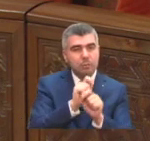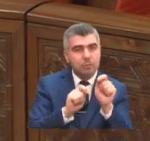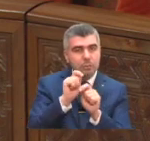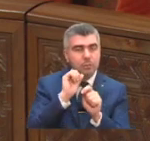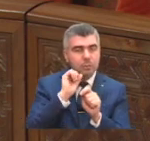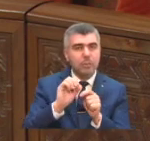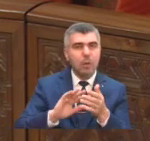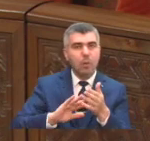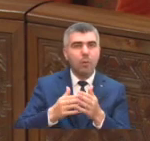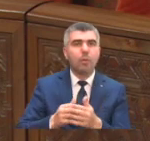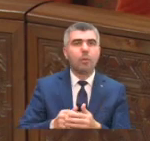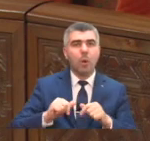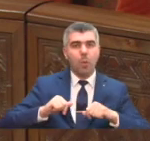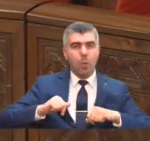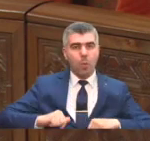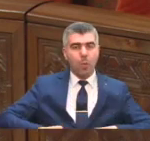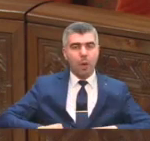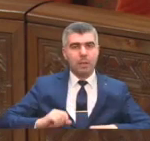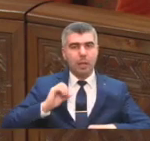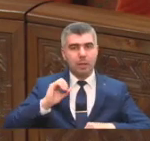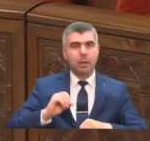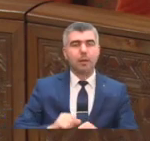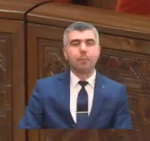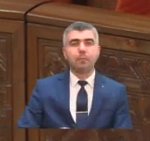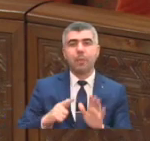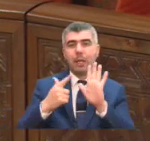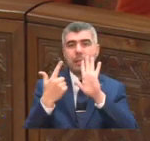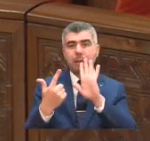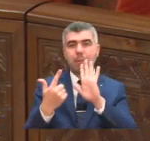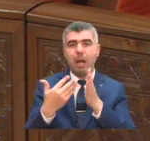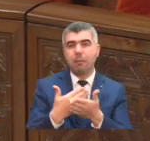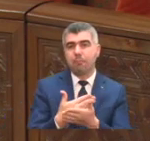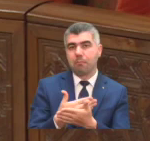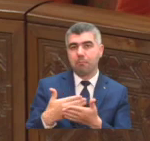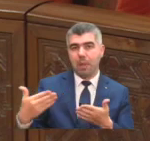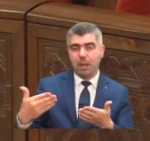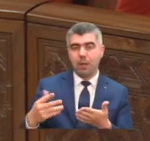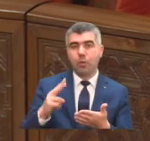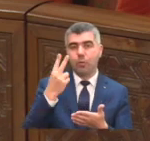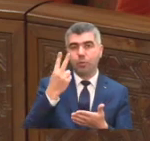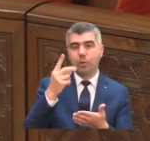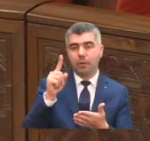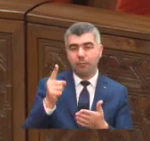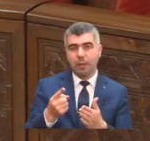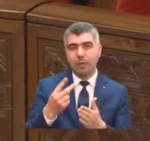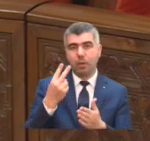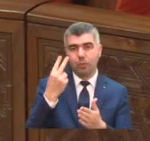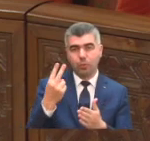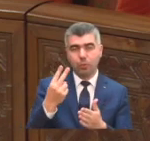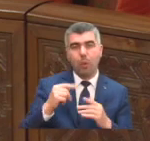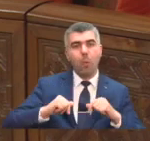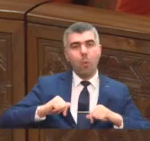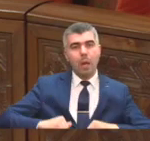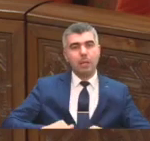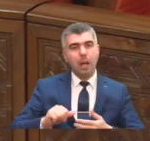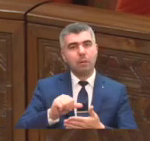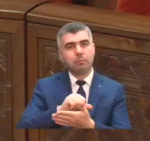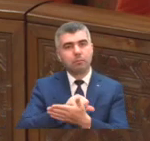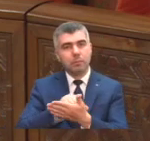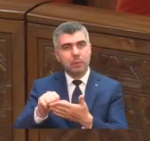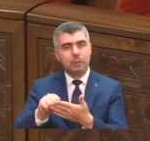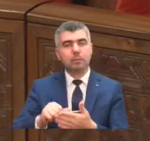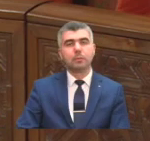فيه كدولة 7 مليار، 2.2 ساهمت بها الوزارة